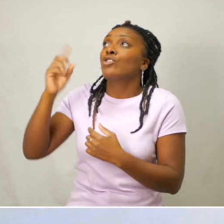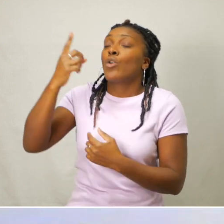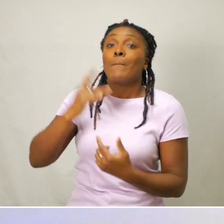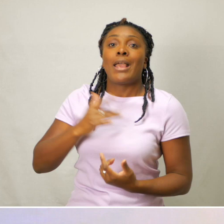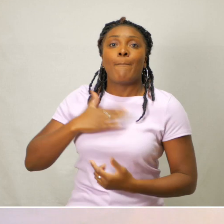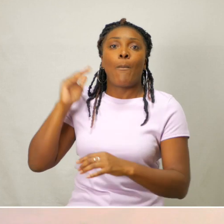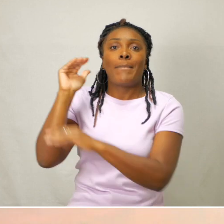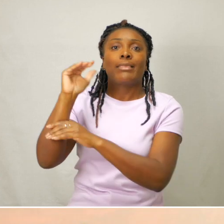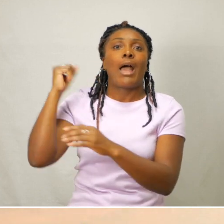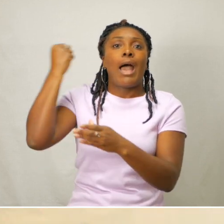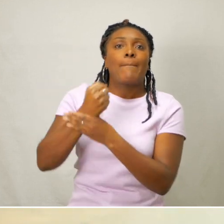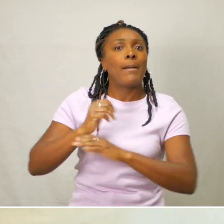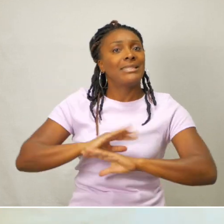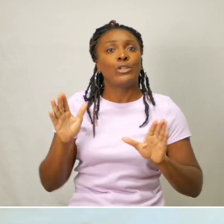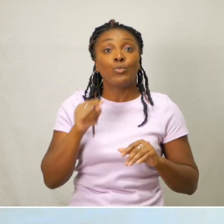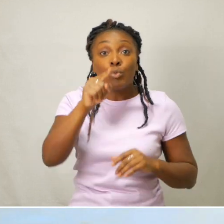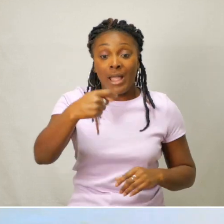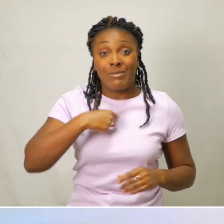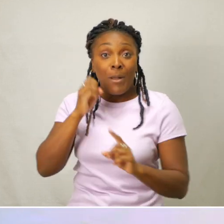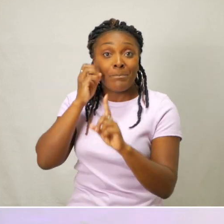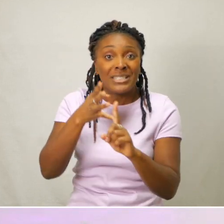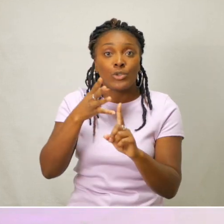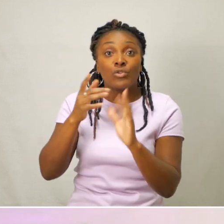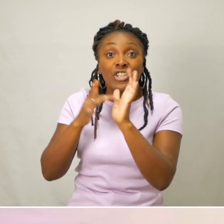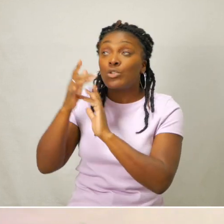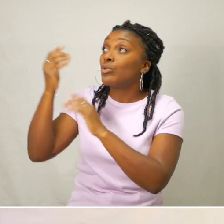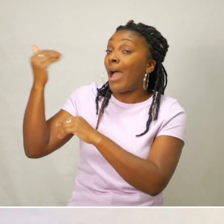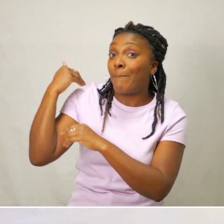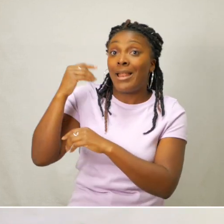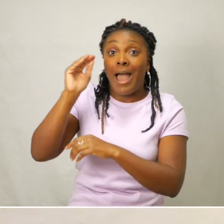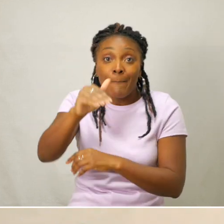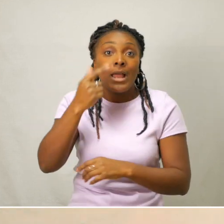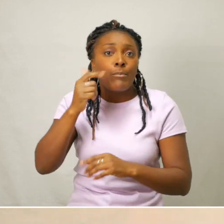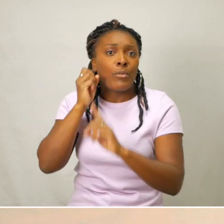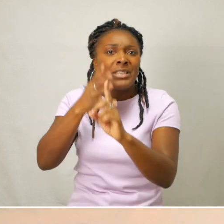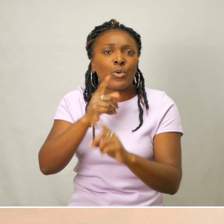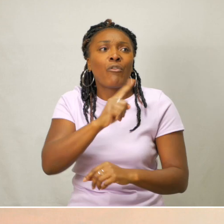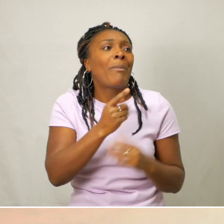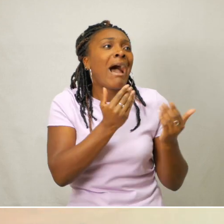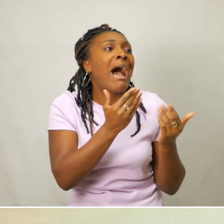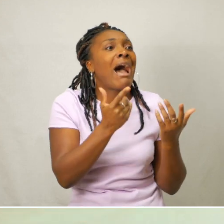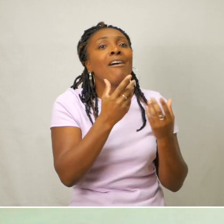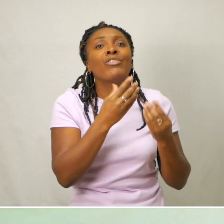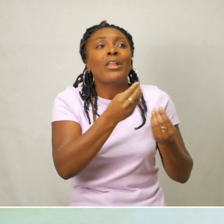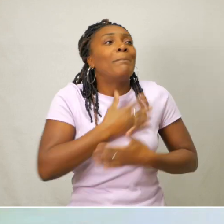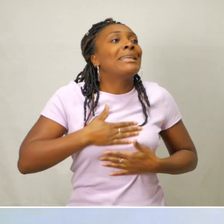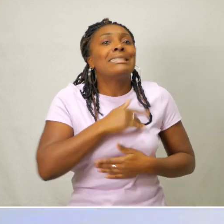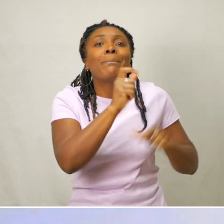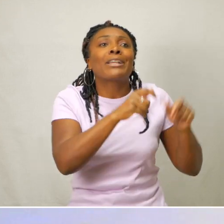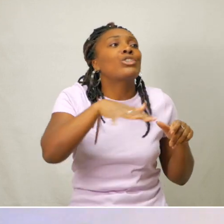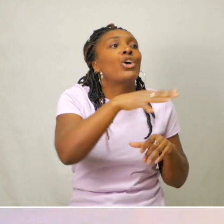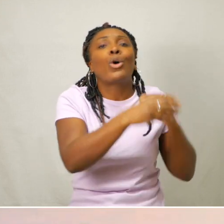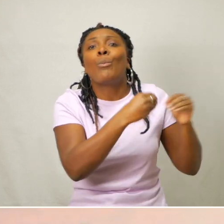mission, tu es en mission, toi et moi, nous sommes en mission par Jésus-Christ. Tu ne peux pas t'attarder sur des choses du monde. Tu ne peux pas te laisser